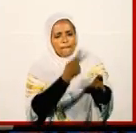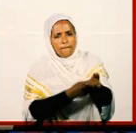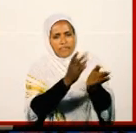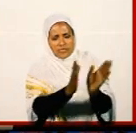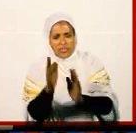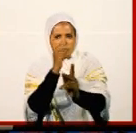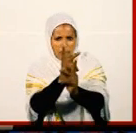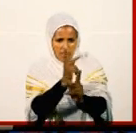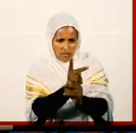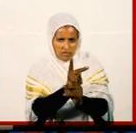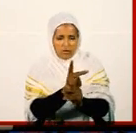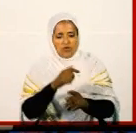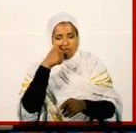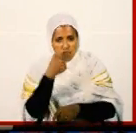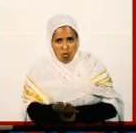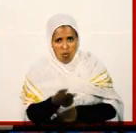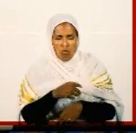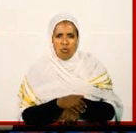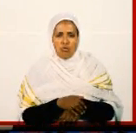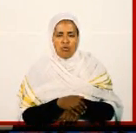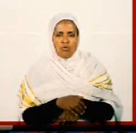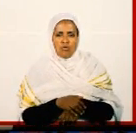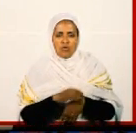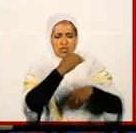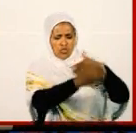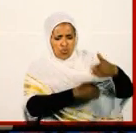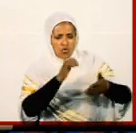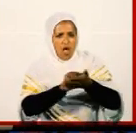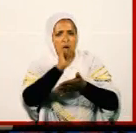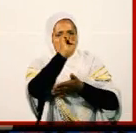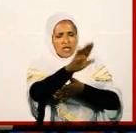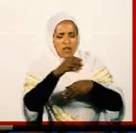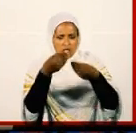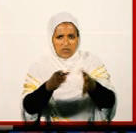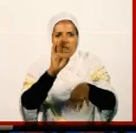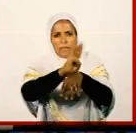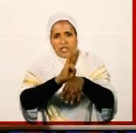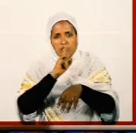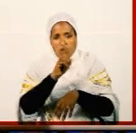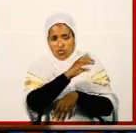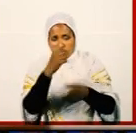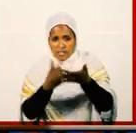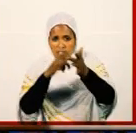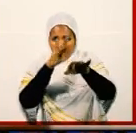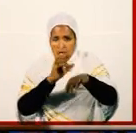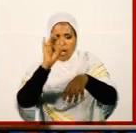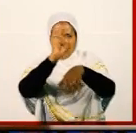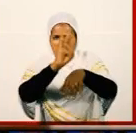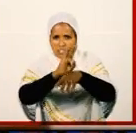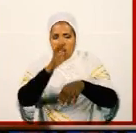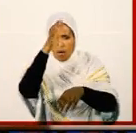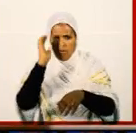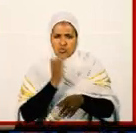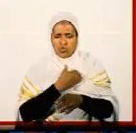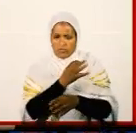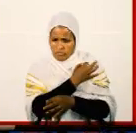ትውልድን አደራ የሰጠ ለቤተ ክርስቲያን ነውና እዚህ ላይ የቤተ ክርስቲያን አባቶች አጥብቀው ሊሰሩ ይገባል። በእውነት አማኝ የሆኑ